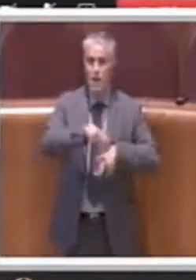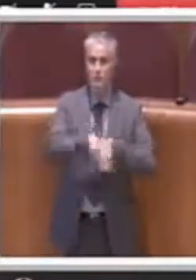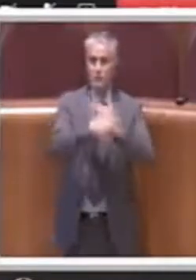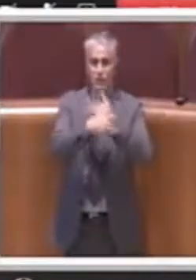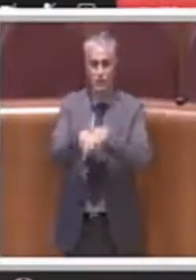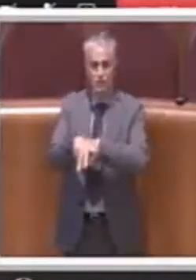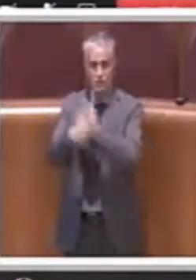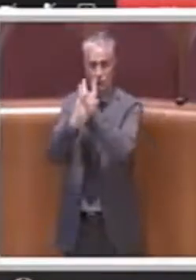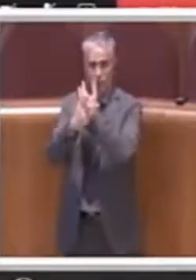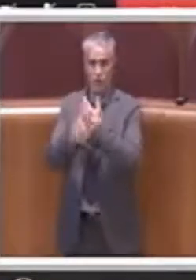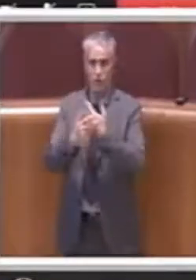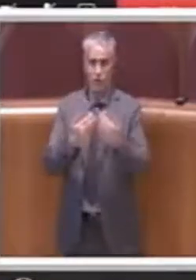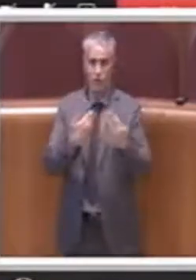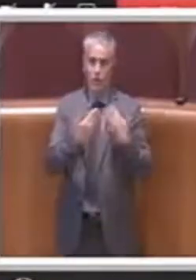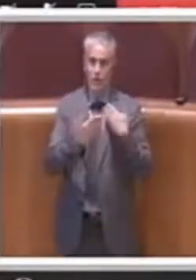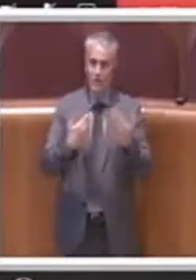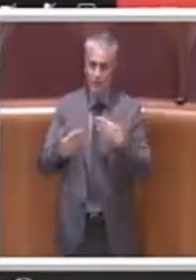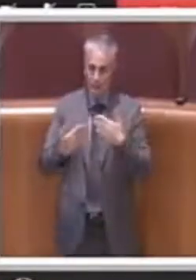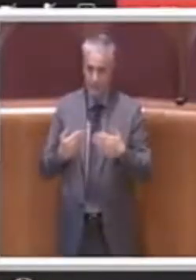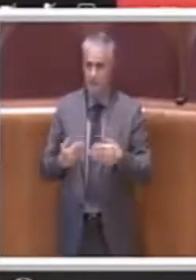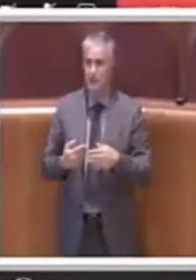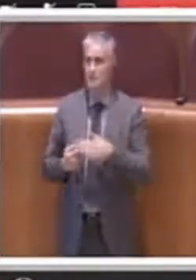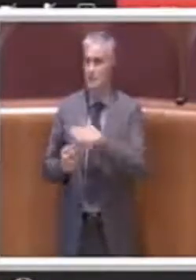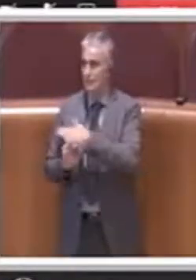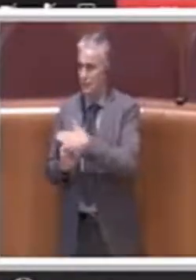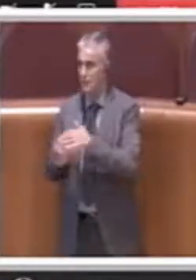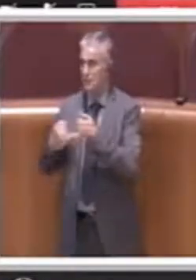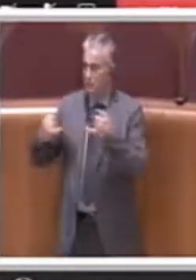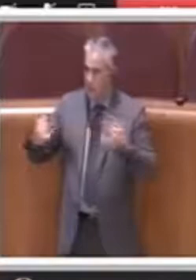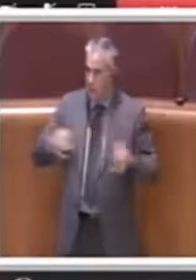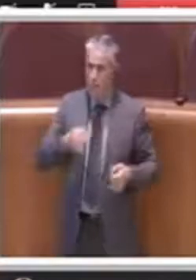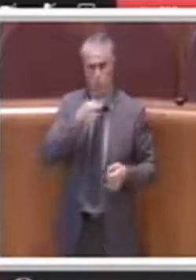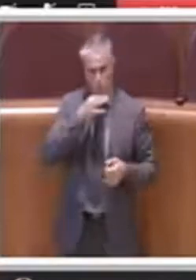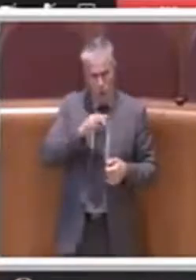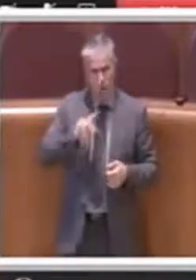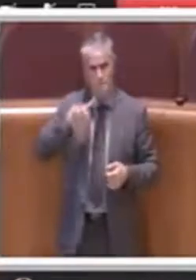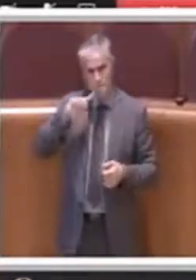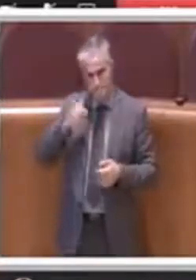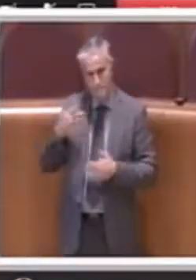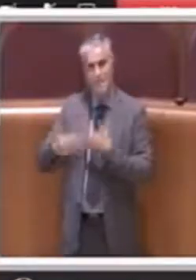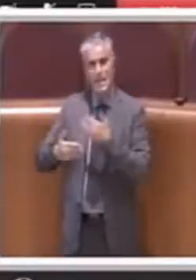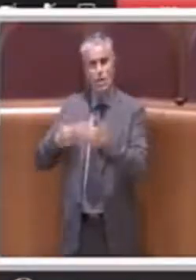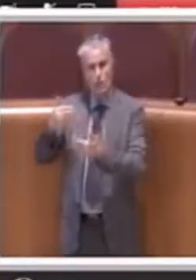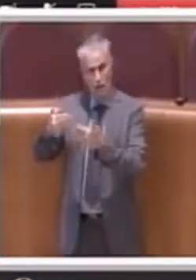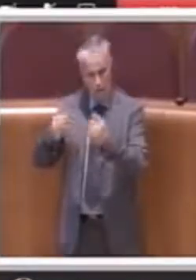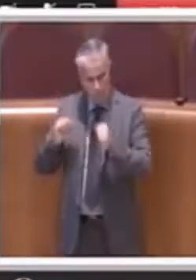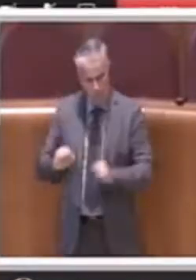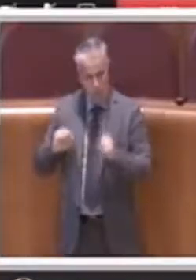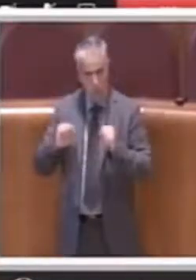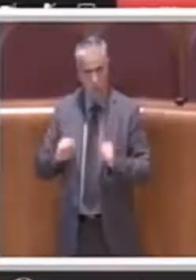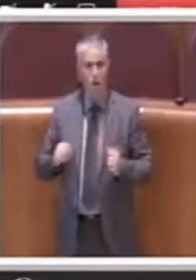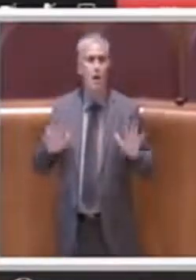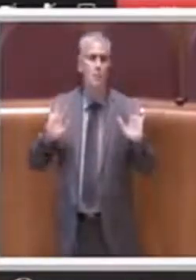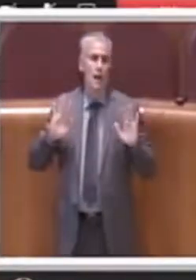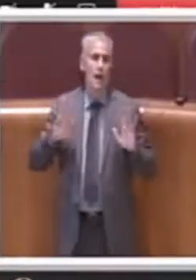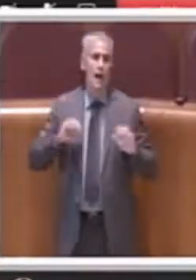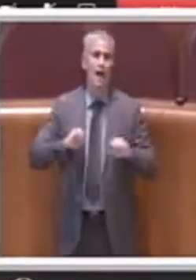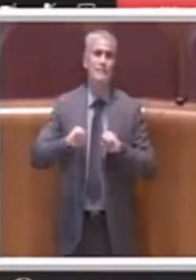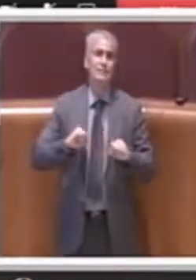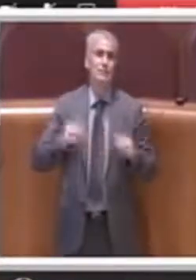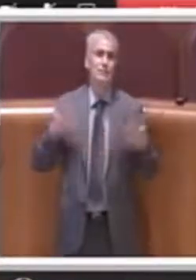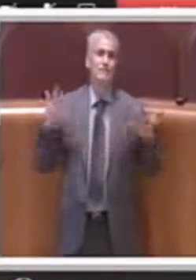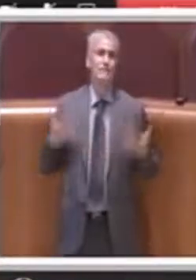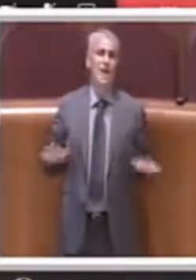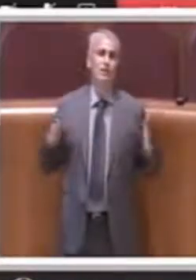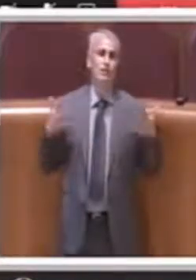smart working dei dipendenti. Quindi, ripeto, tutto è perfezionabile, tutto è perfettibile, ma l'amministrazione questo